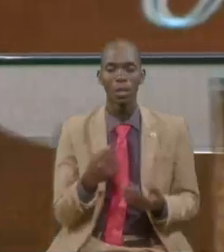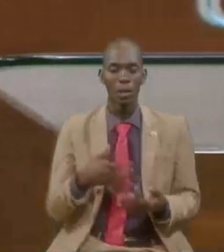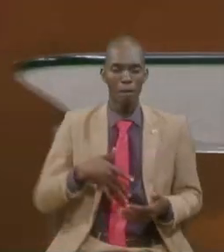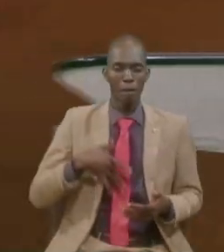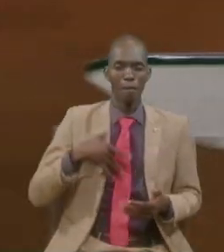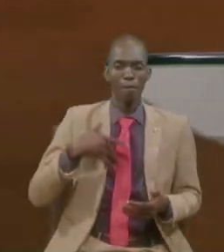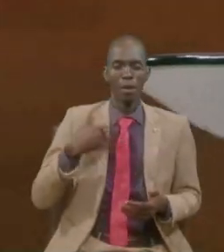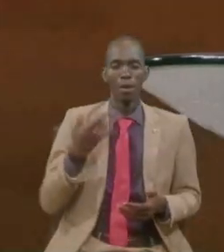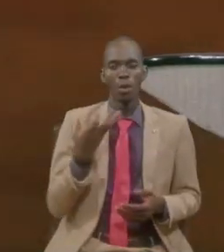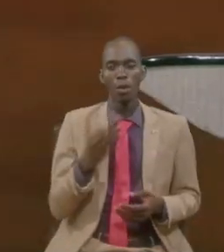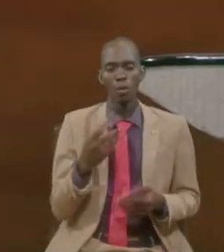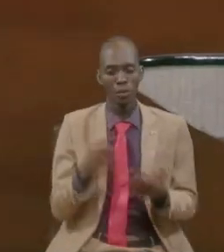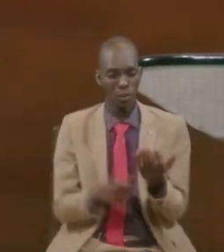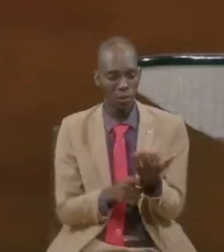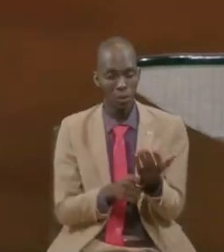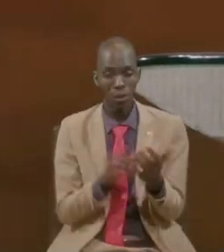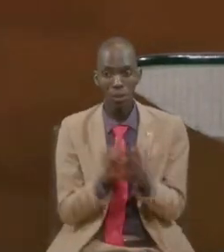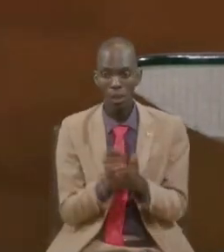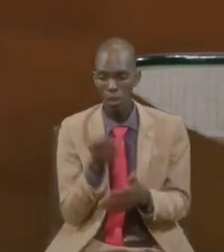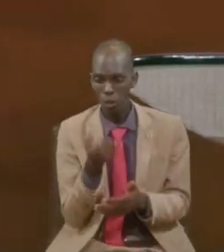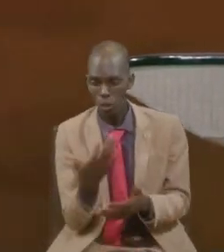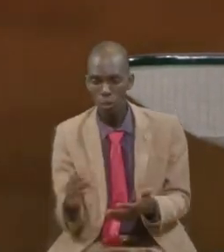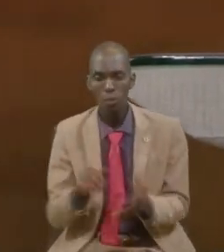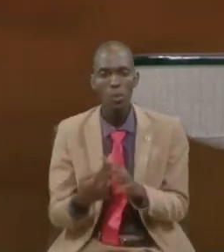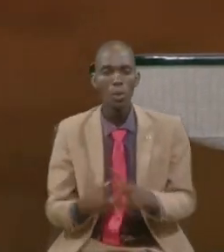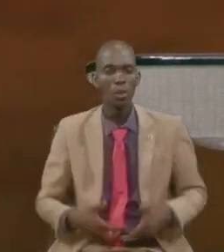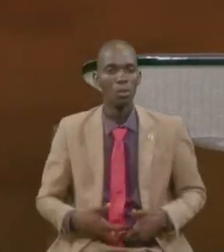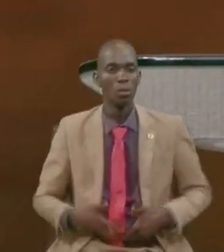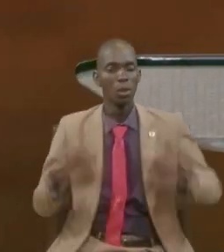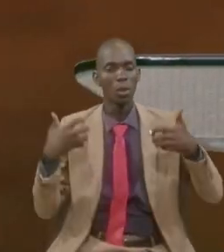vos sentiments sur votre corps. Moindre chose,